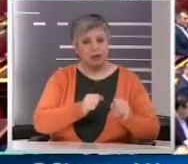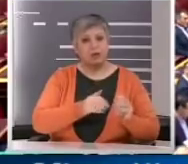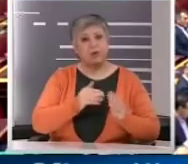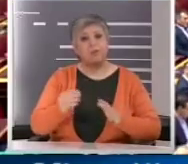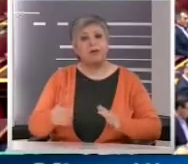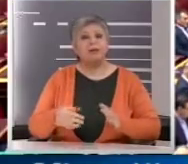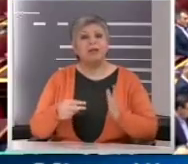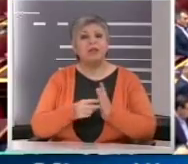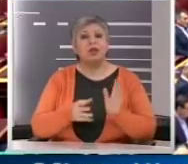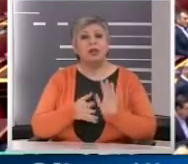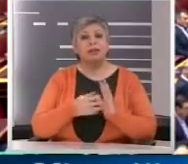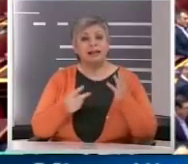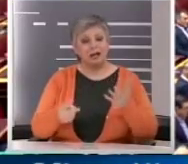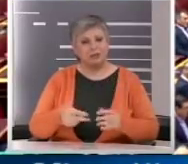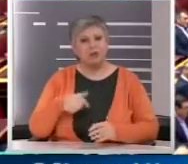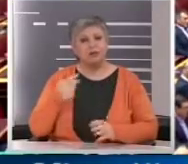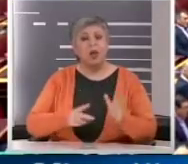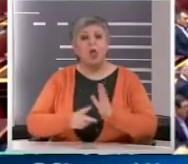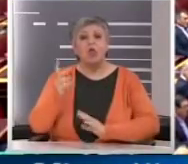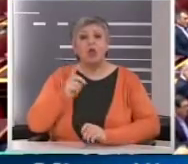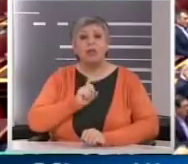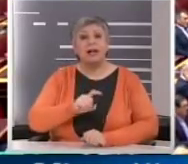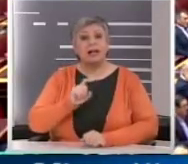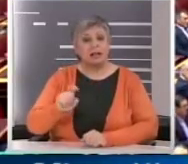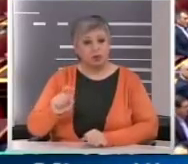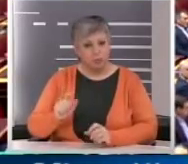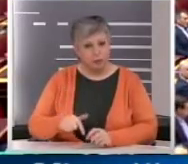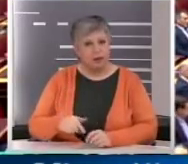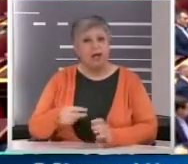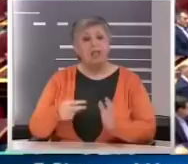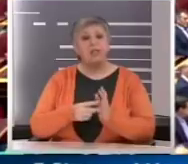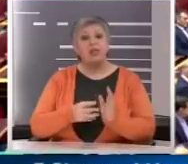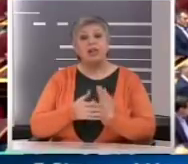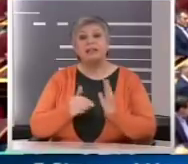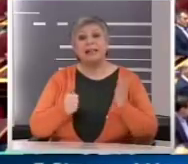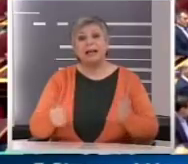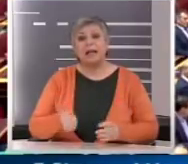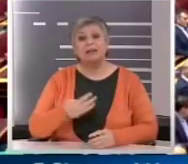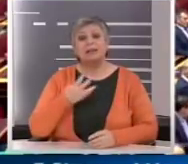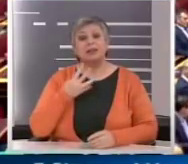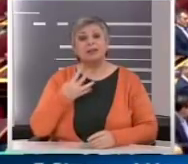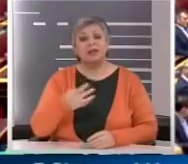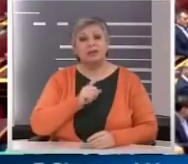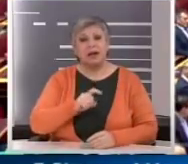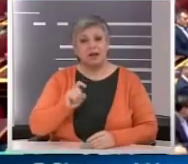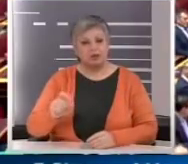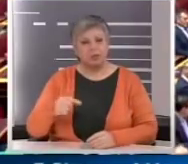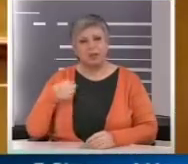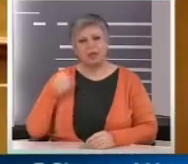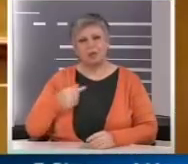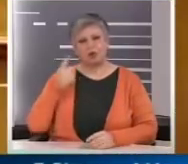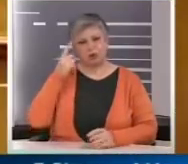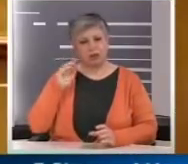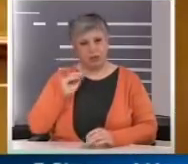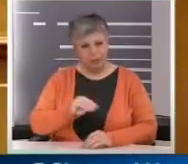εκατομμύρια ευρώ από το αποθεματικό του Υπουργείου Υγείας, δώσαμε το 2016 4 εκατομμύρια ευρώ από το πρόγραμμα δημοσίων επενδύσεων, γιατί